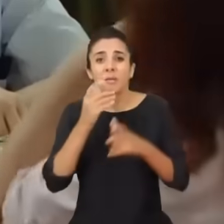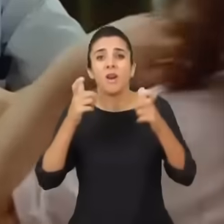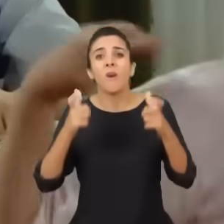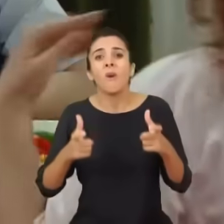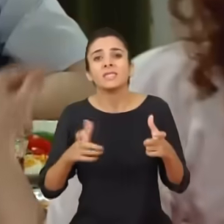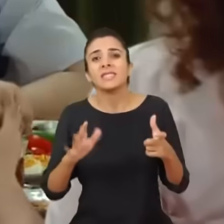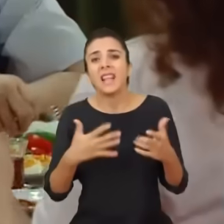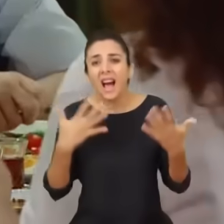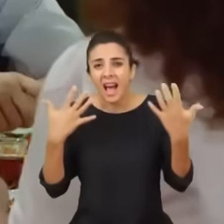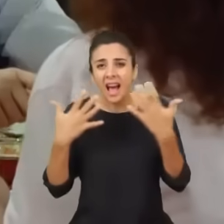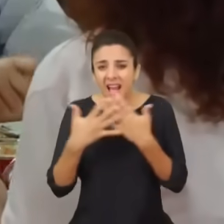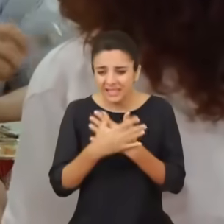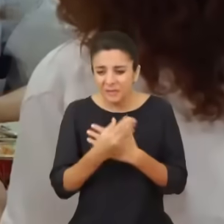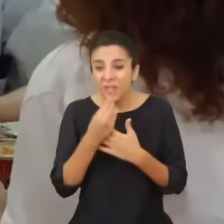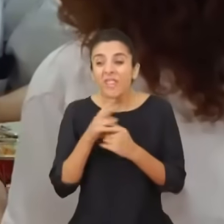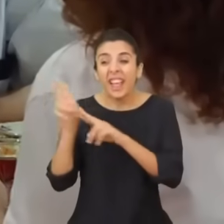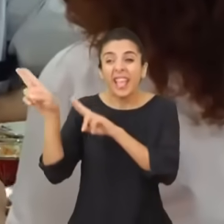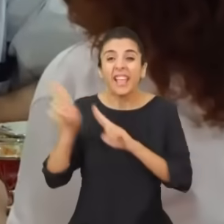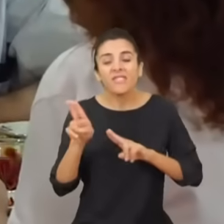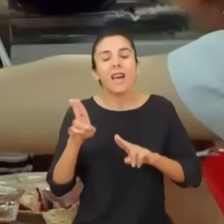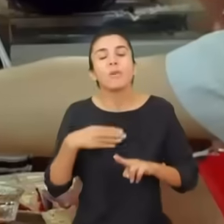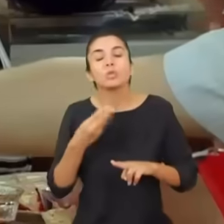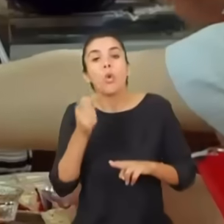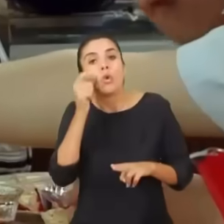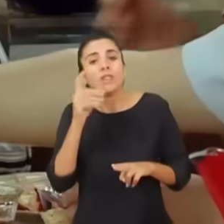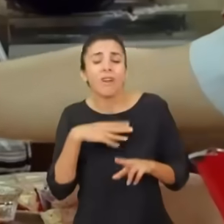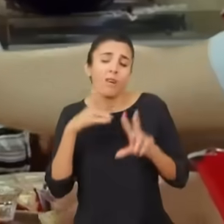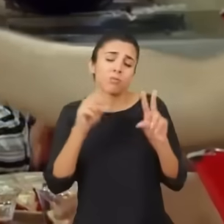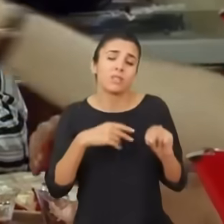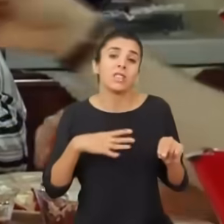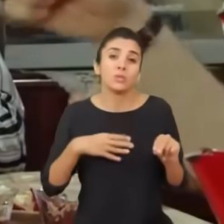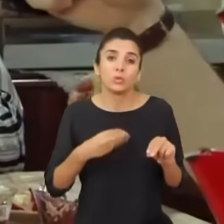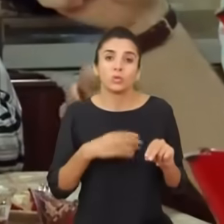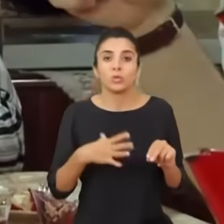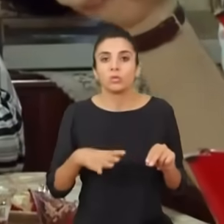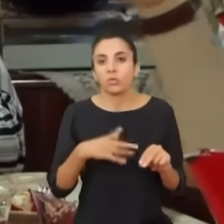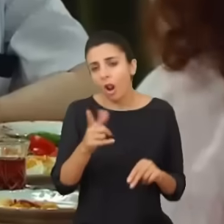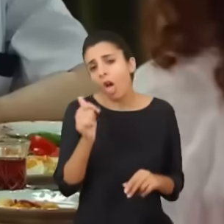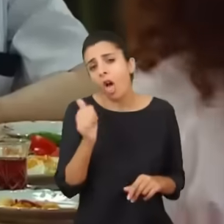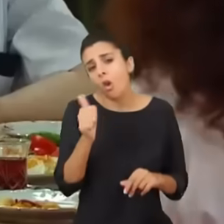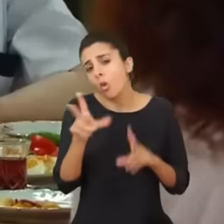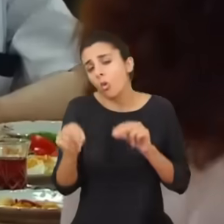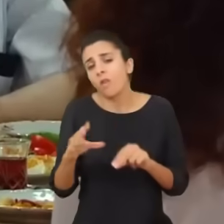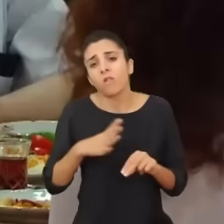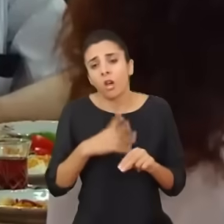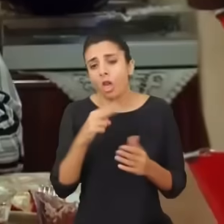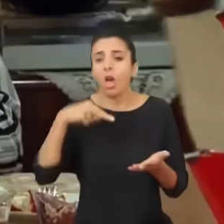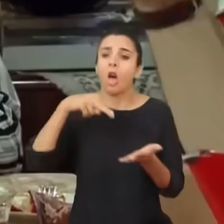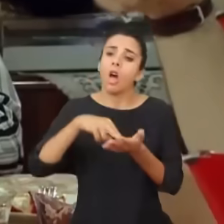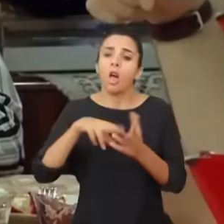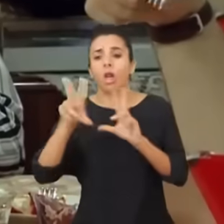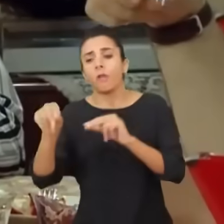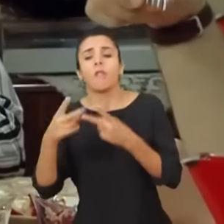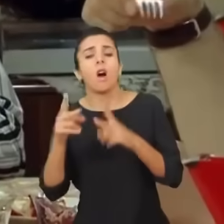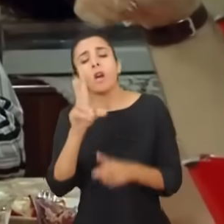yani sahur değil de iftarı özledim. Yoksa uyusam daha mutlu olurum. Sen zaten hep uyuyorsun. Ya ayakta ya